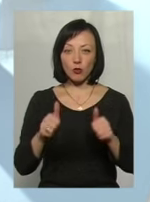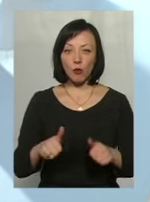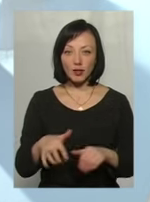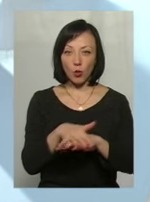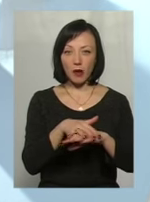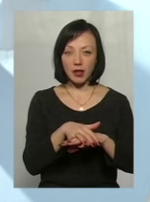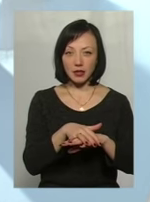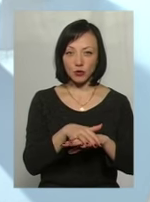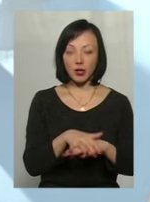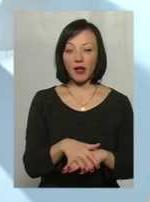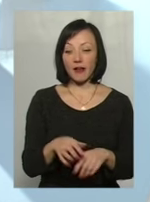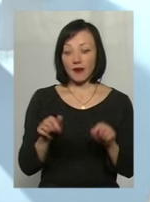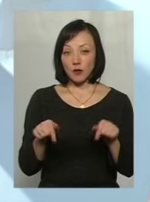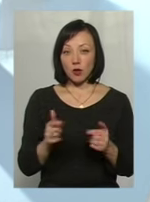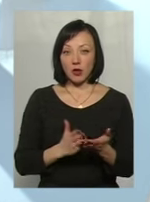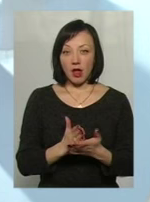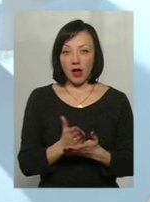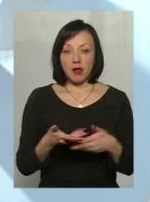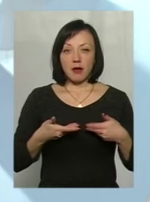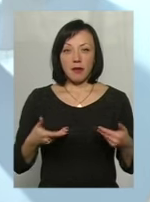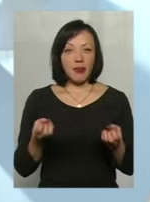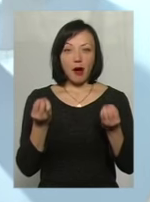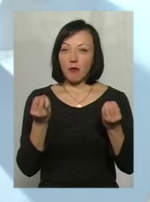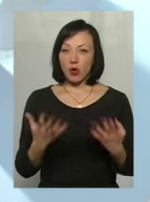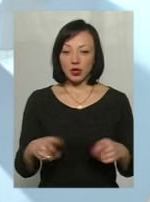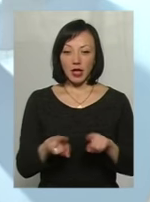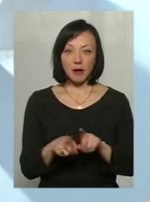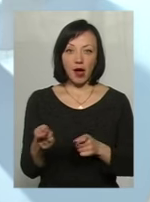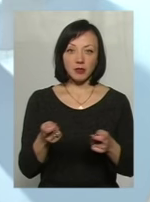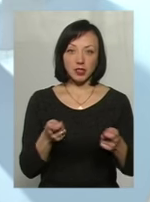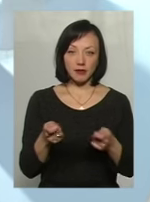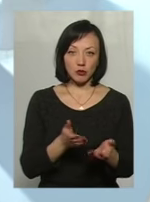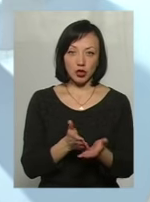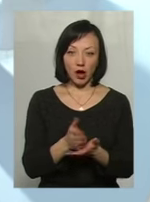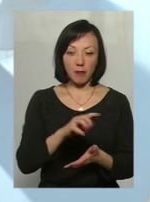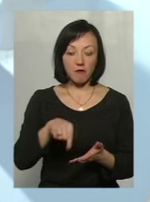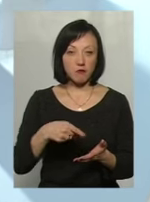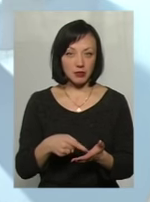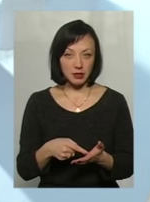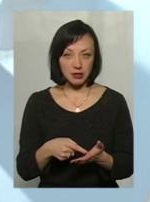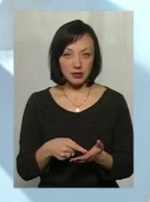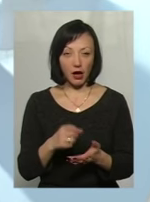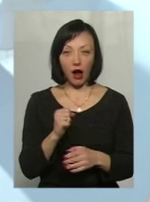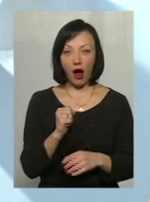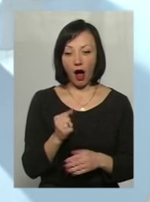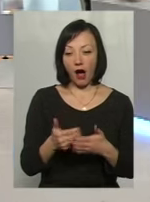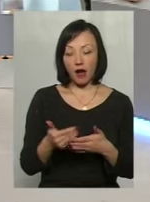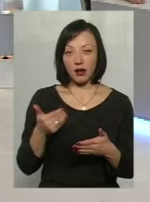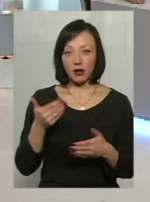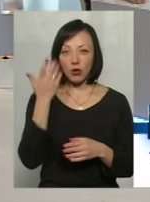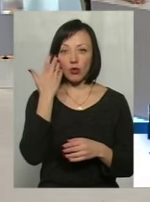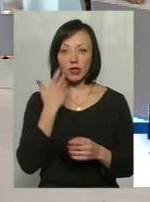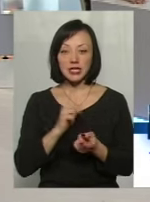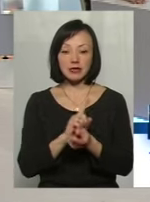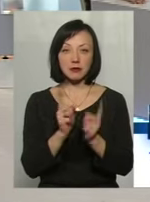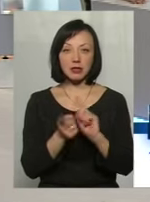суспільство. І в цьому напрямку ми йшли не просто такими адміністративними шляхами в місті, а від часу, відколи